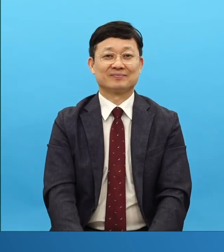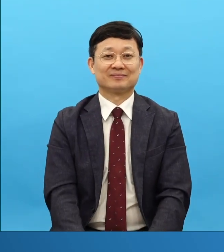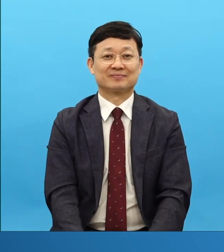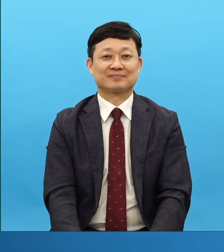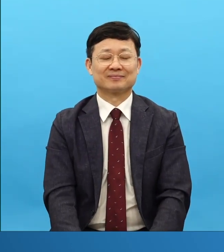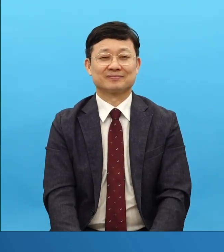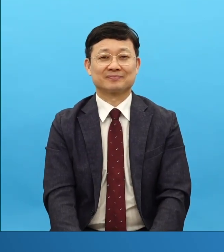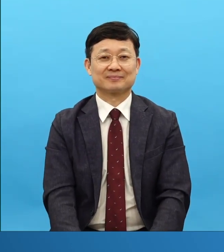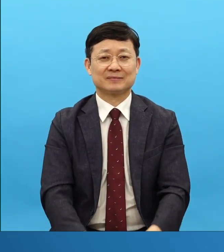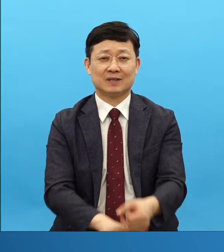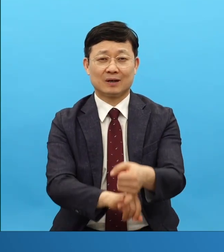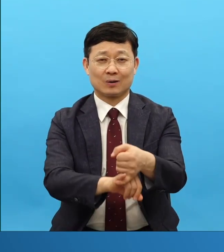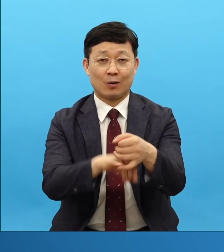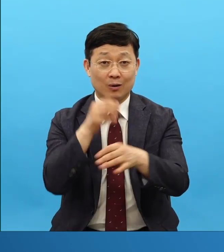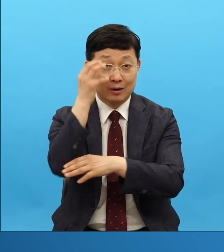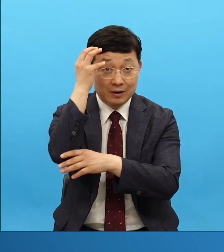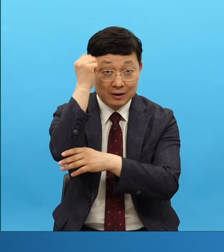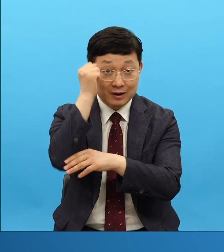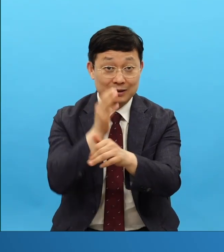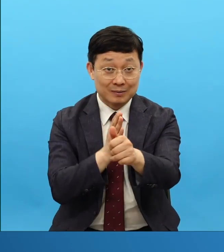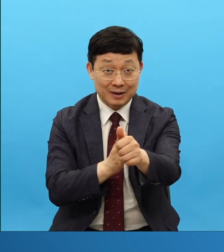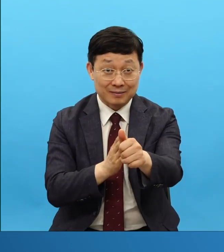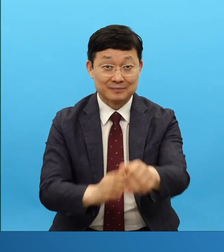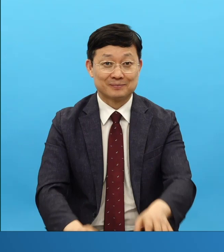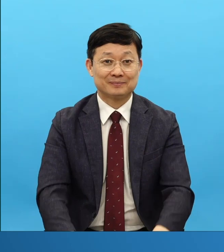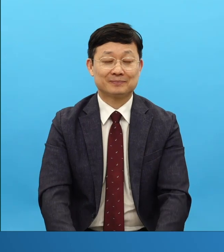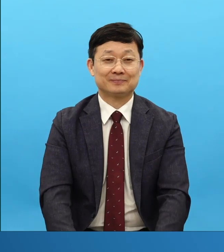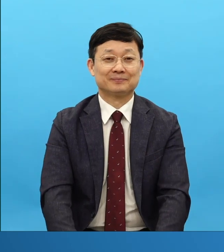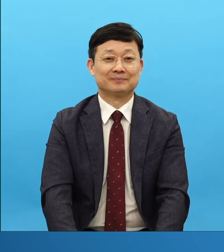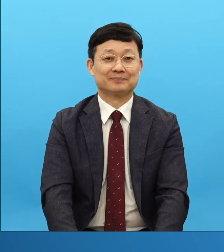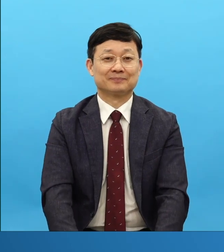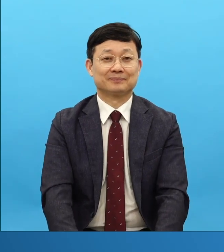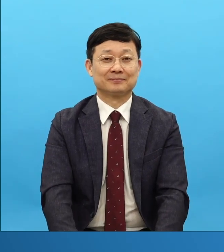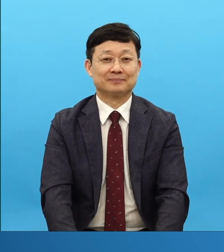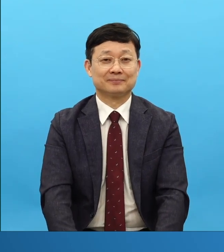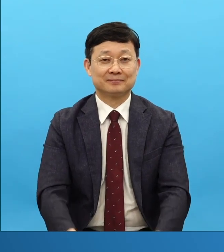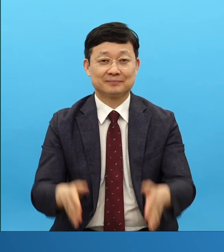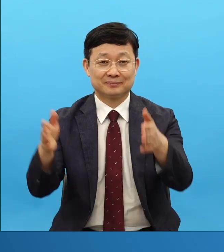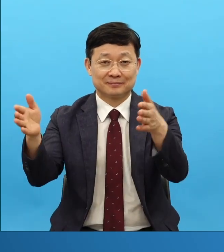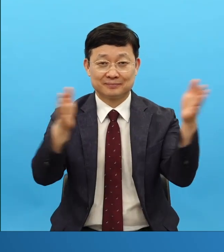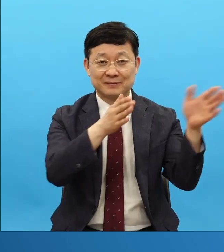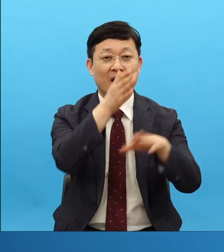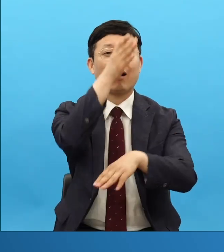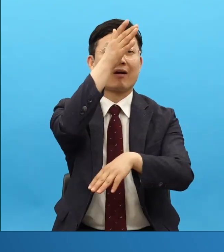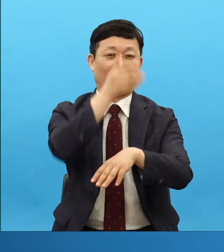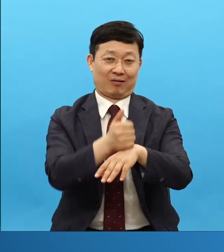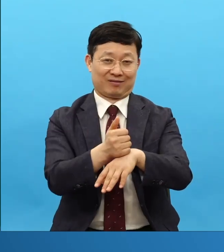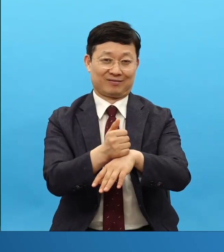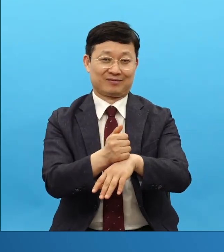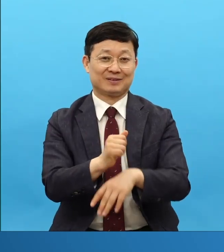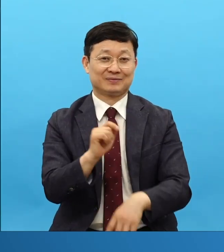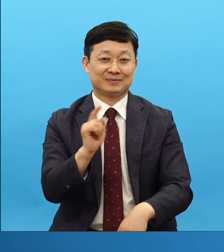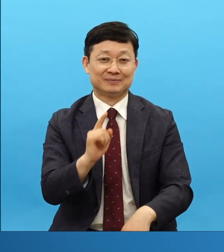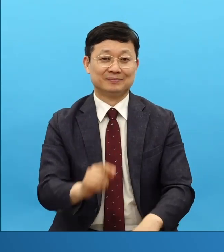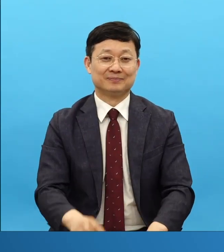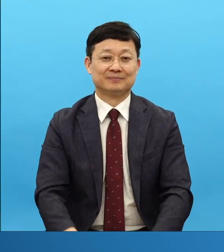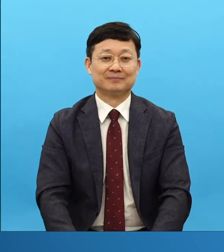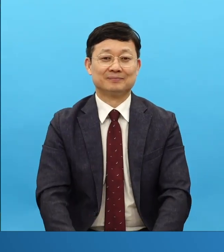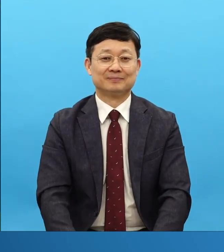rise. 꼭 기억하셔야 됩니다. You must remember this. 결론 맺겠습니다. In conclusion,